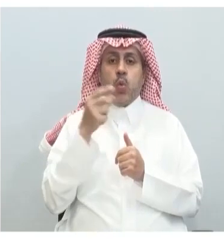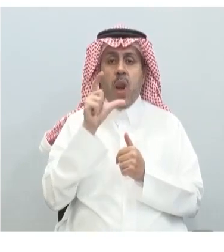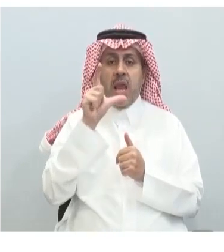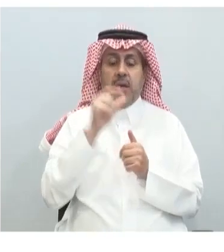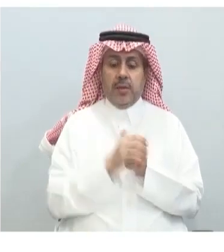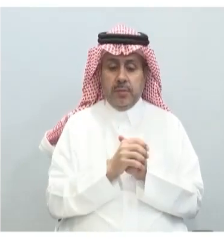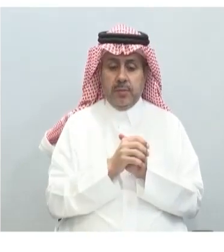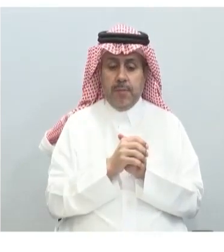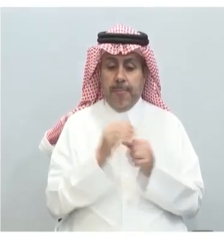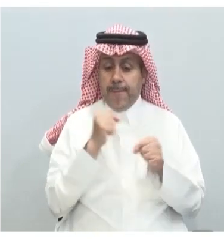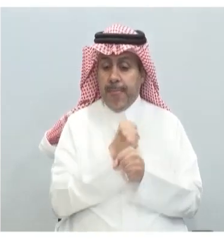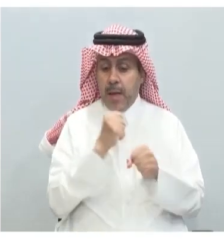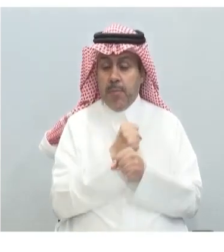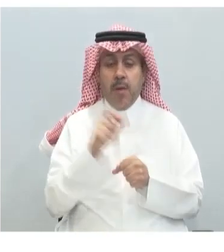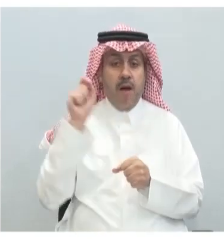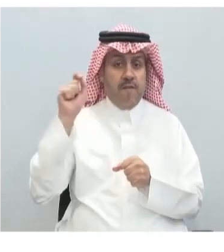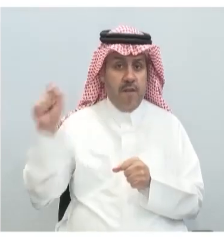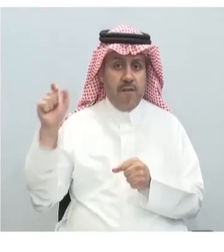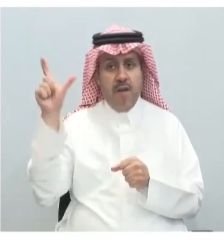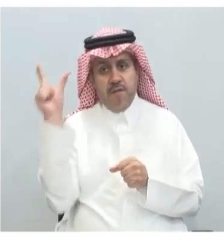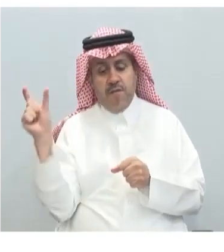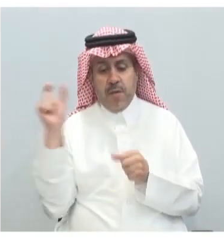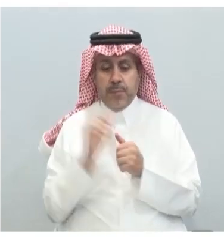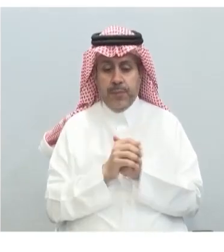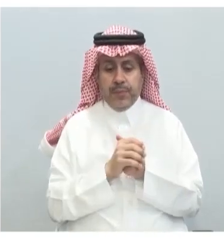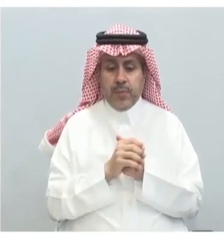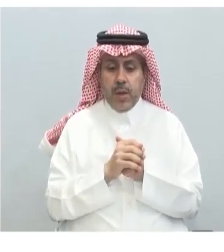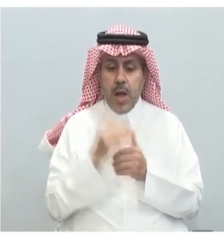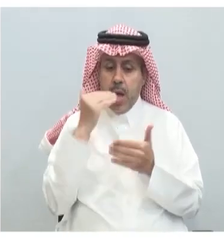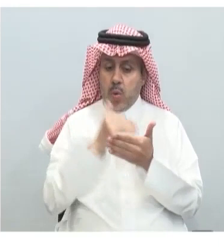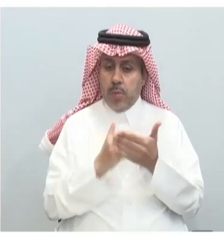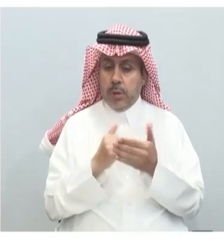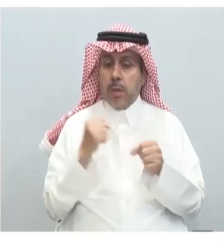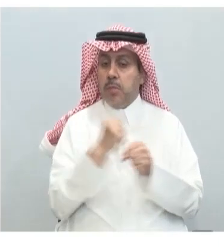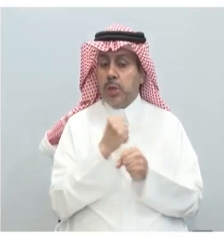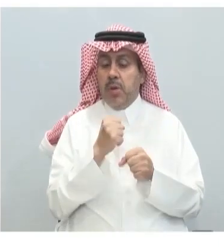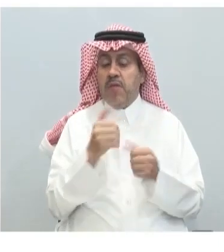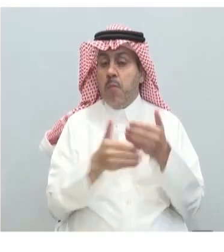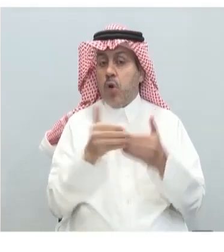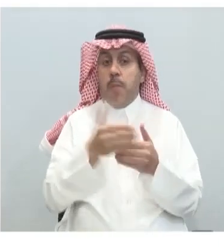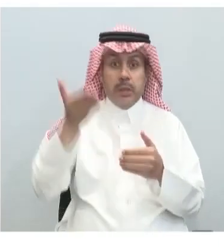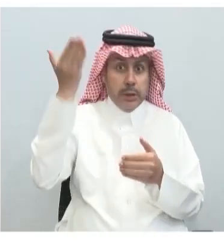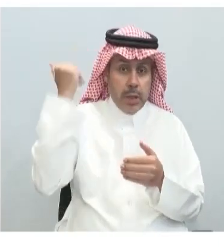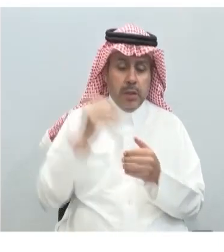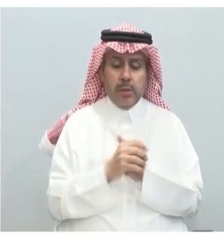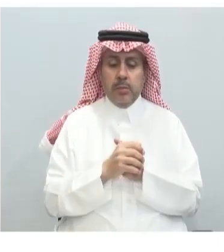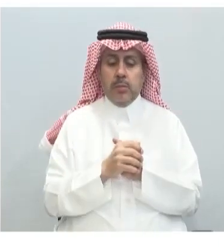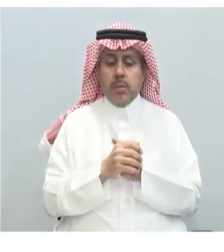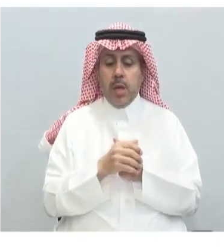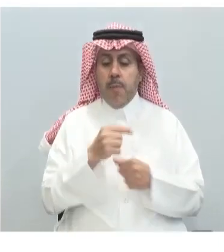حين تعمل مركبات الاف اف في على انواع وقود تعمل بها المركبات التقليديه ستكون